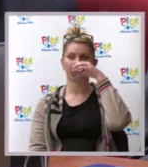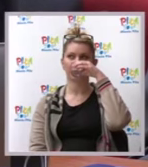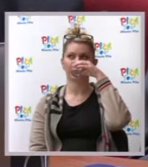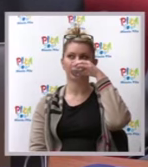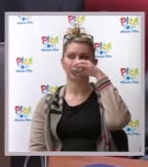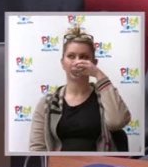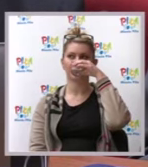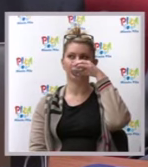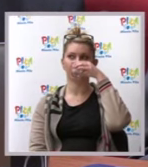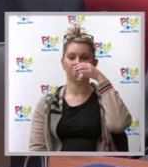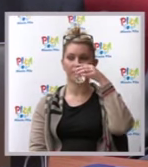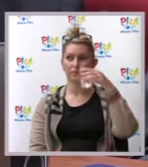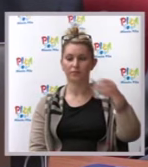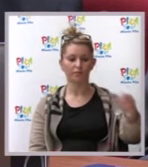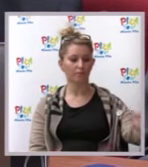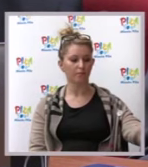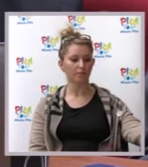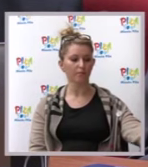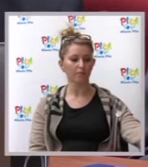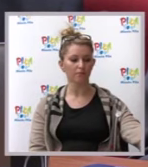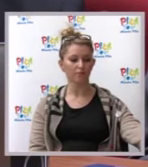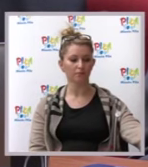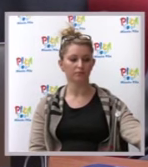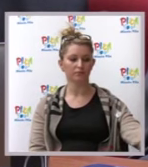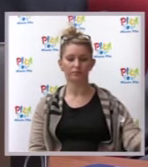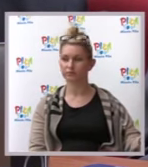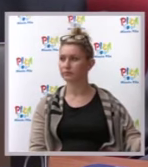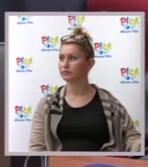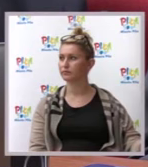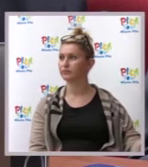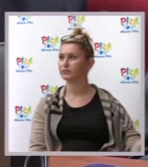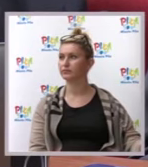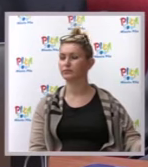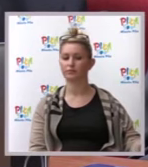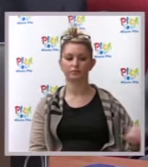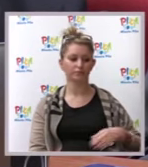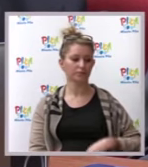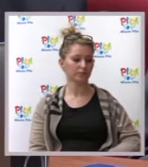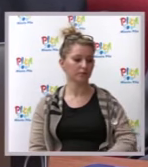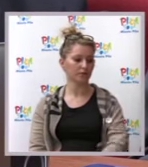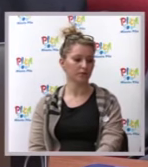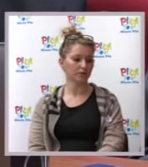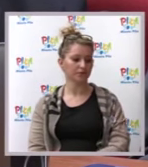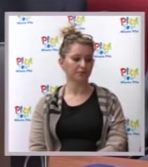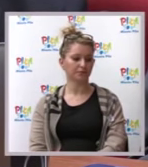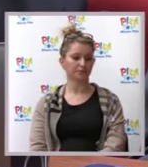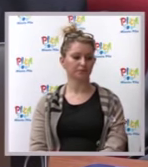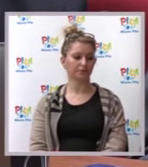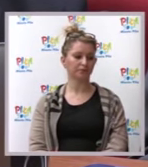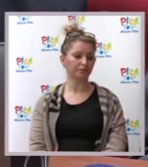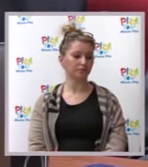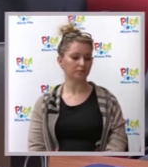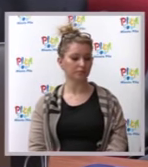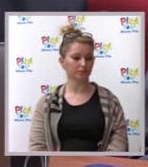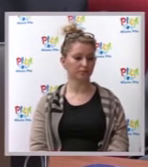to biuro czy kancelarię, odbiegały o 1 grosz czy o 2 grosze od stawek maksymalnych, bo to jest różnica kluczowa, bo jest bardzo